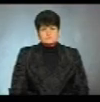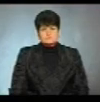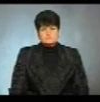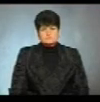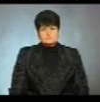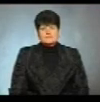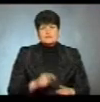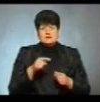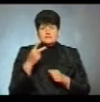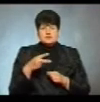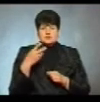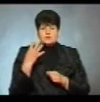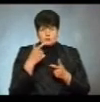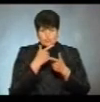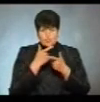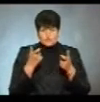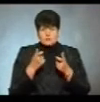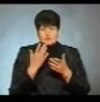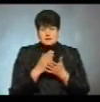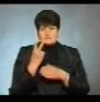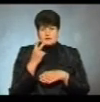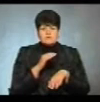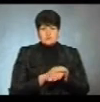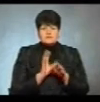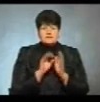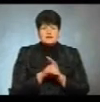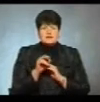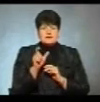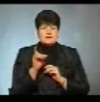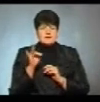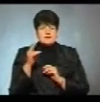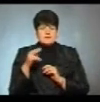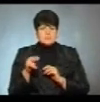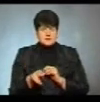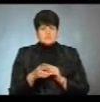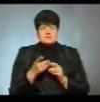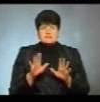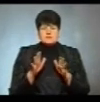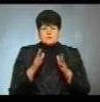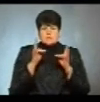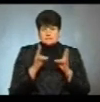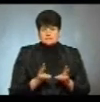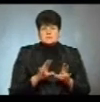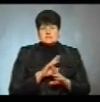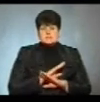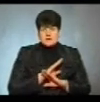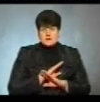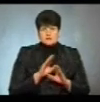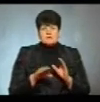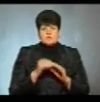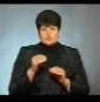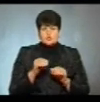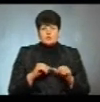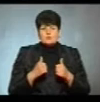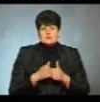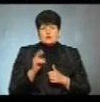З цих 24 повідомлень у нас два факти, які були внесені в ЄРДР. Це один випадок раптової смерті на дільничній виборчій комісії у Козельському